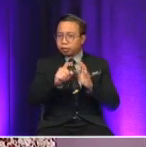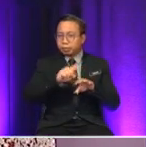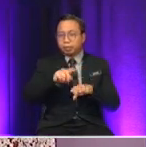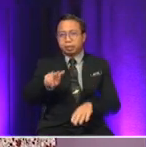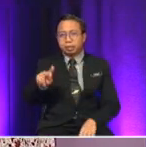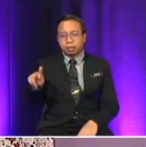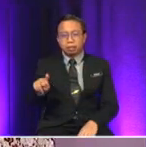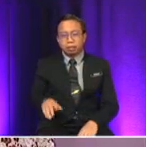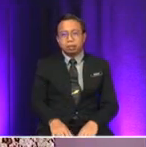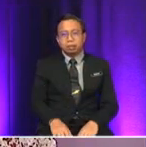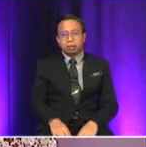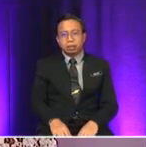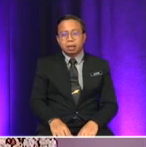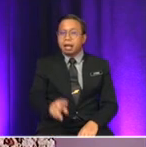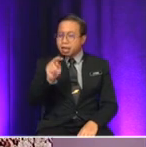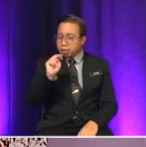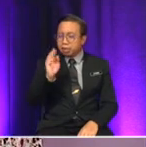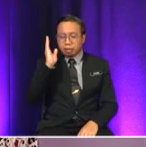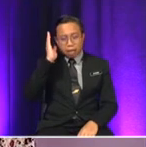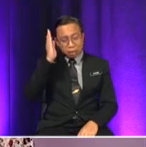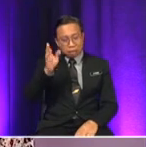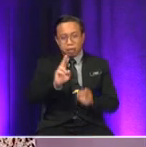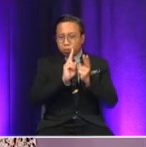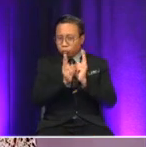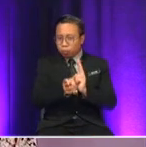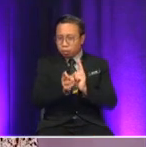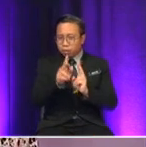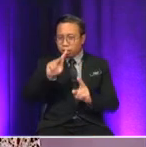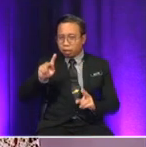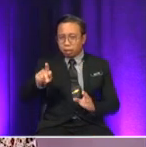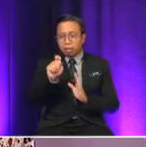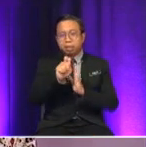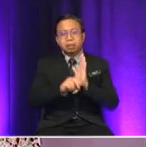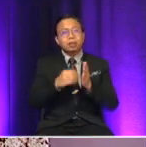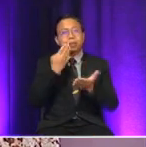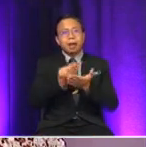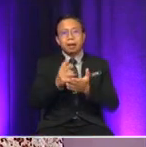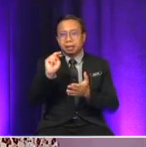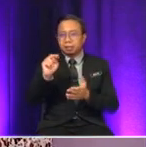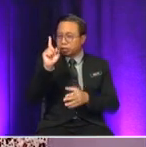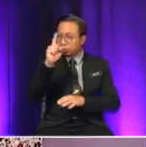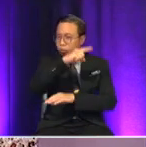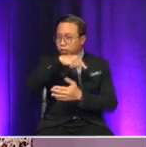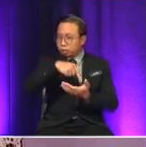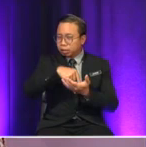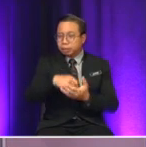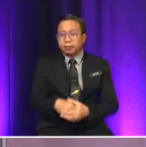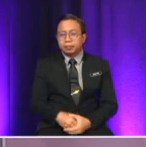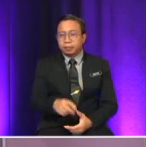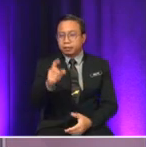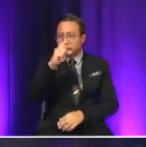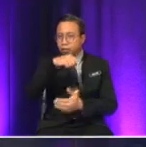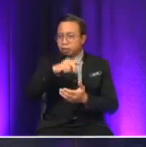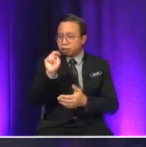itu. InsyaAllah dia akan berubah menjadi kanak-kanak yang terbaik juga nanti pada satu hari nanti. Pesanan yang